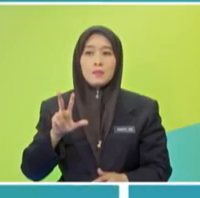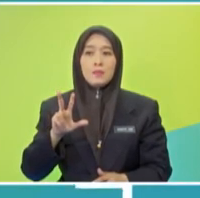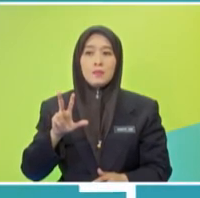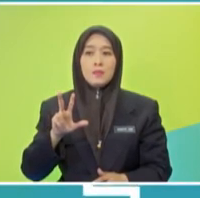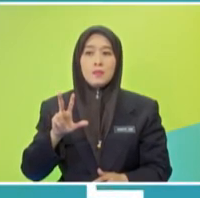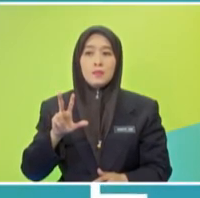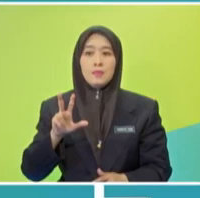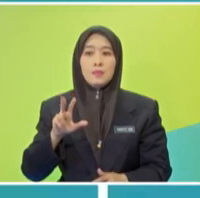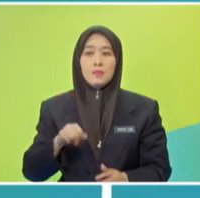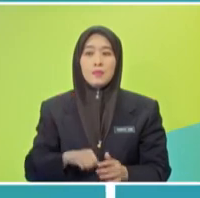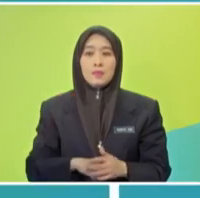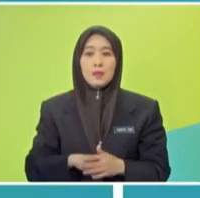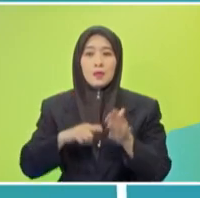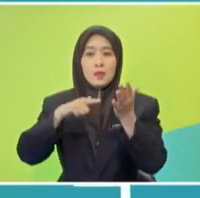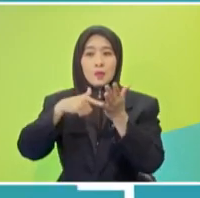lah